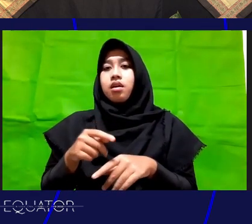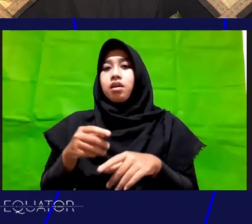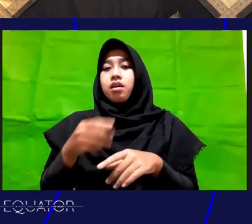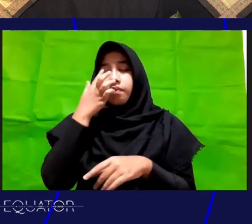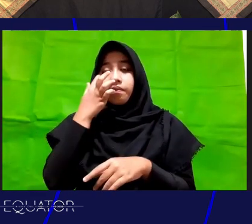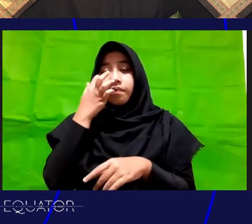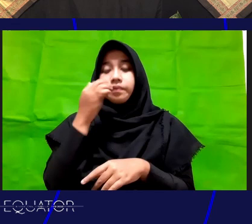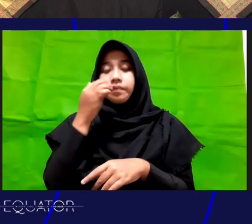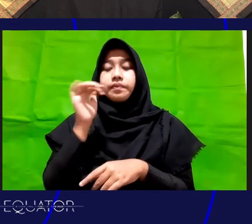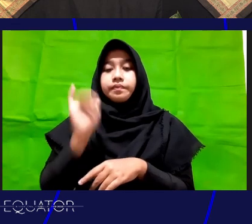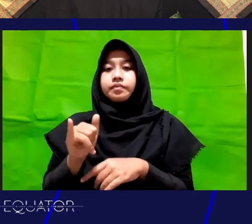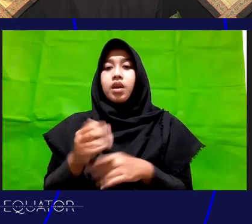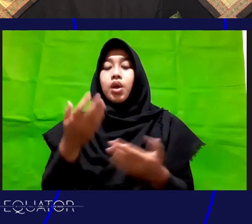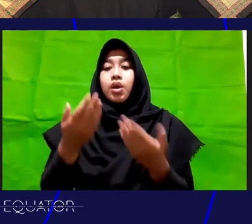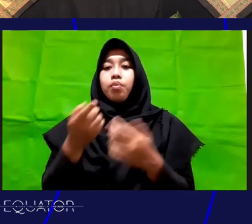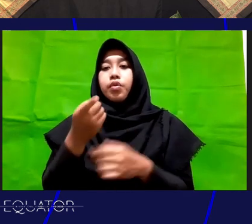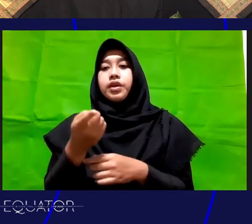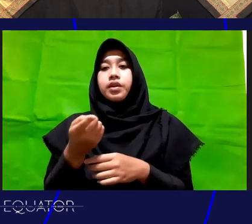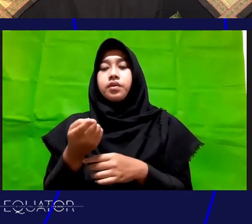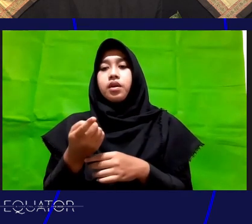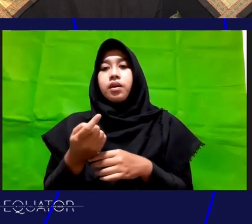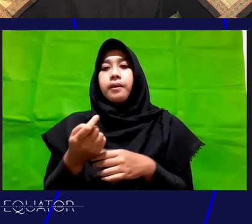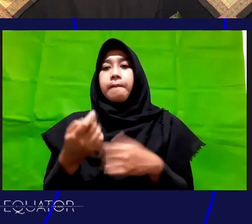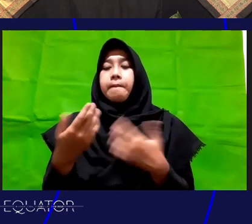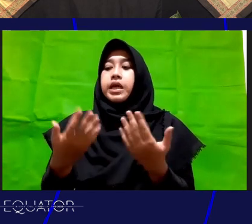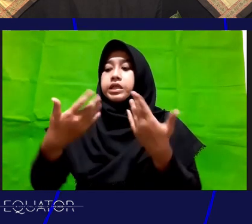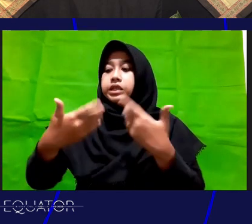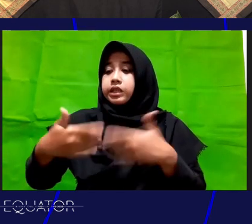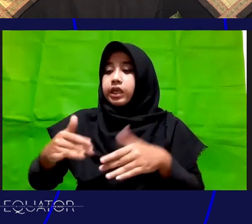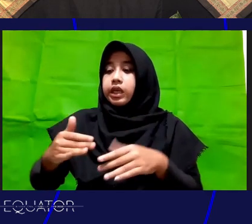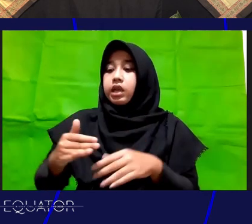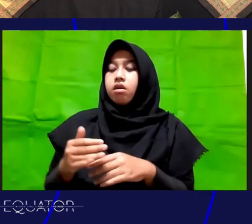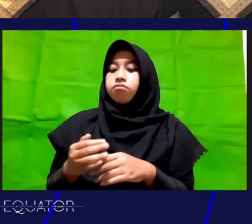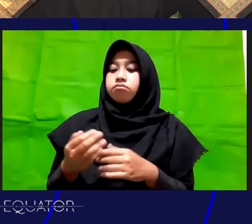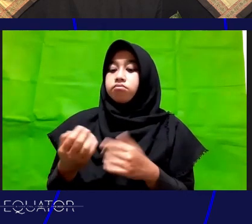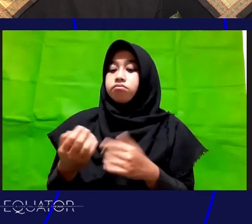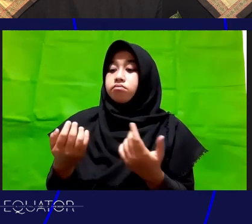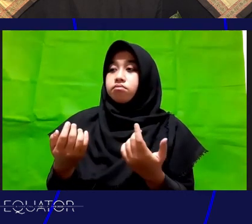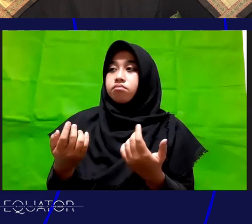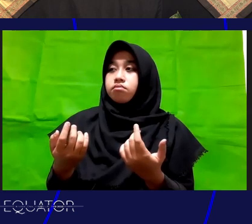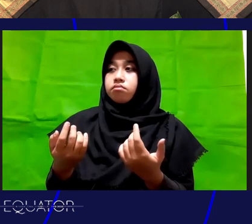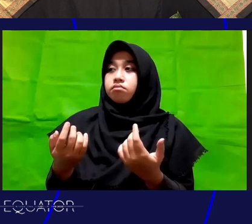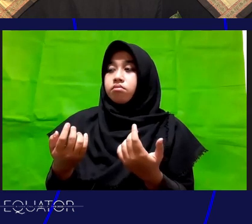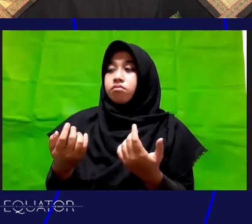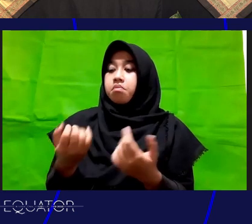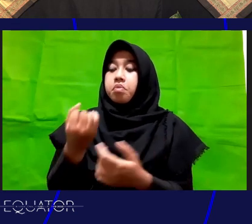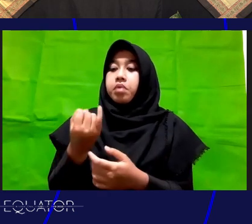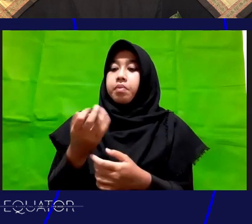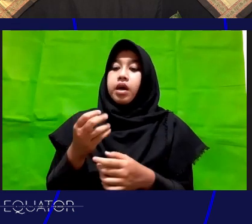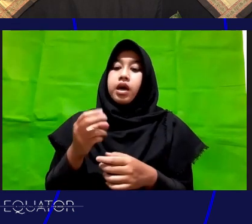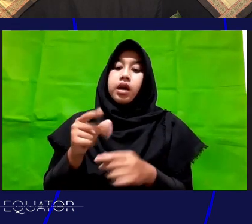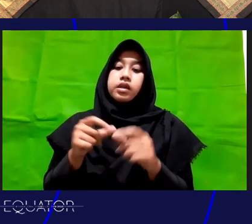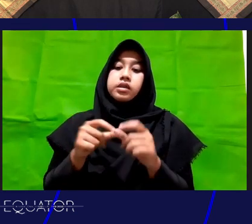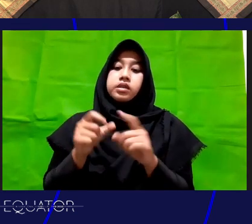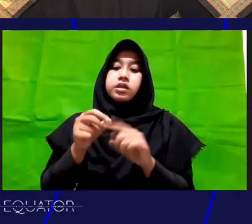Iya, ya mungkin ya mungkin itu sih. Jadi apa ya, setelah sekian setelah beberapa residensi yang kita ikuti gitu,